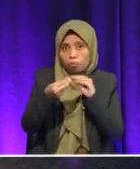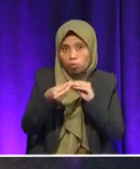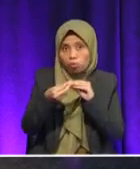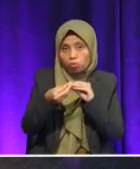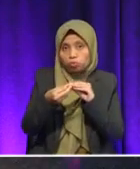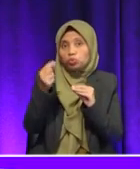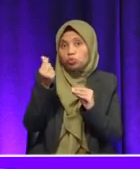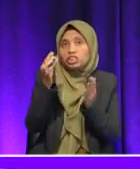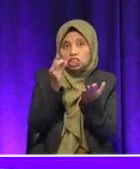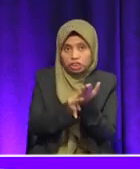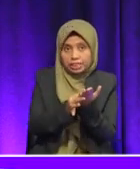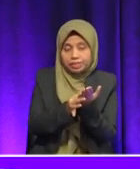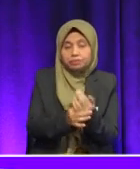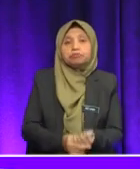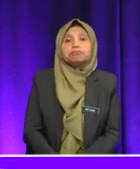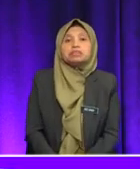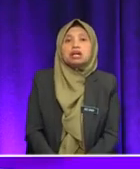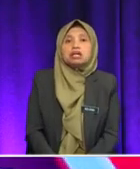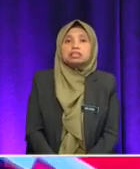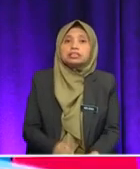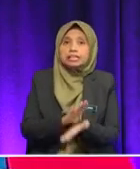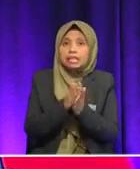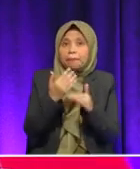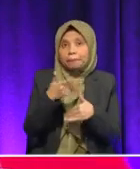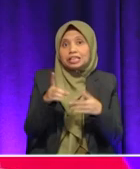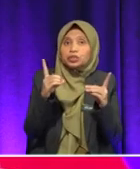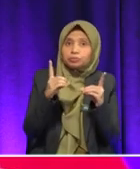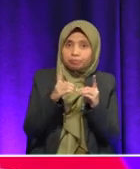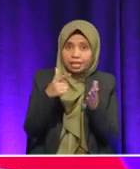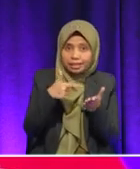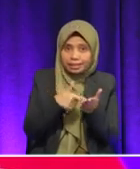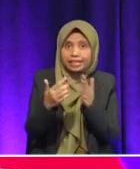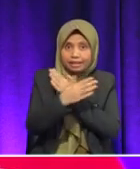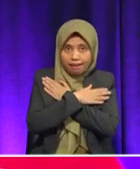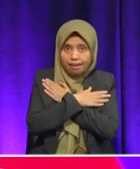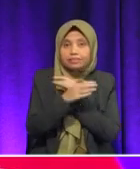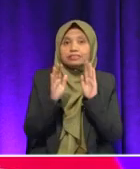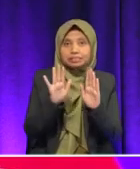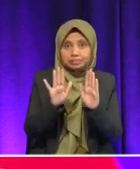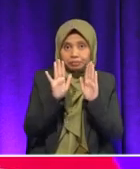oke baiklah ini kita akan bersamamu selepas ini tapi kita melihat